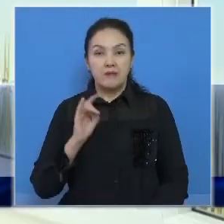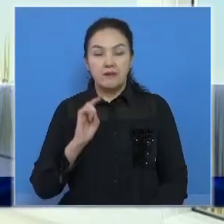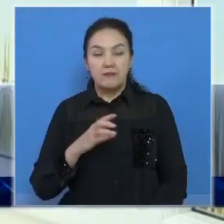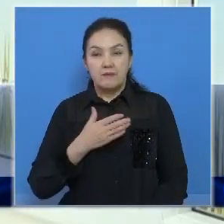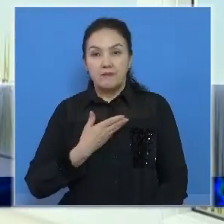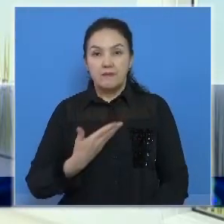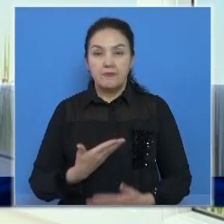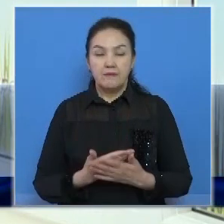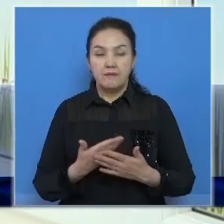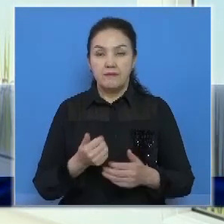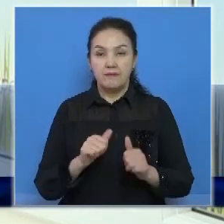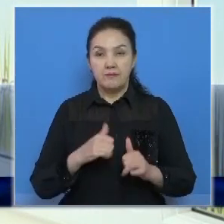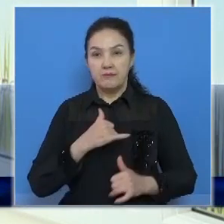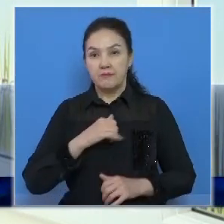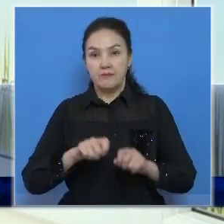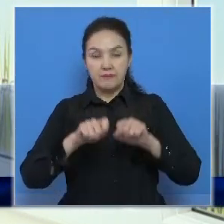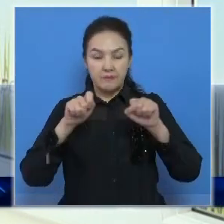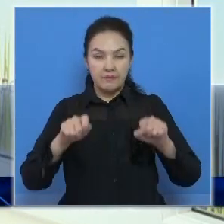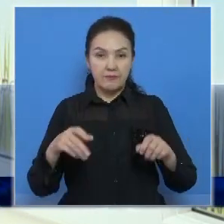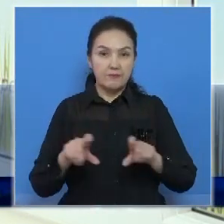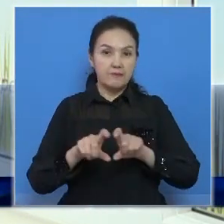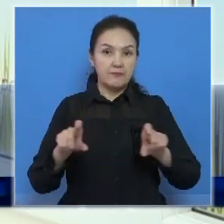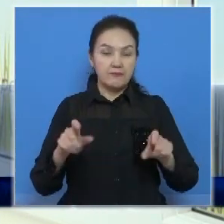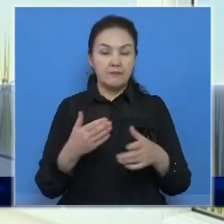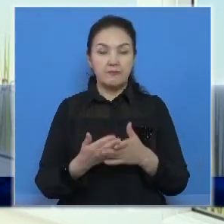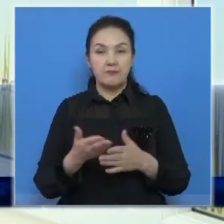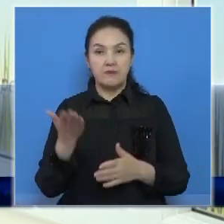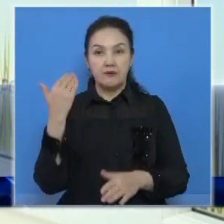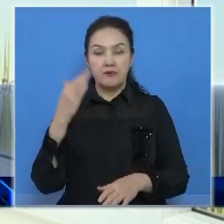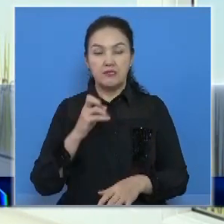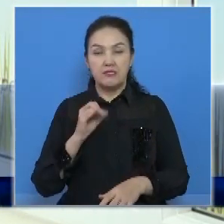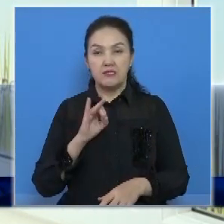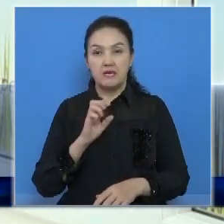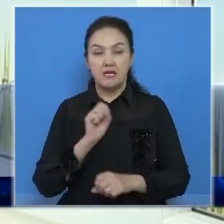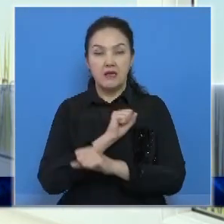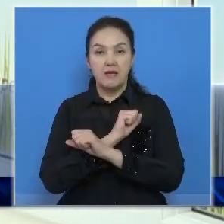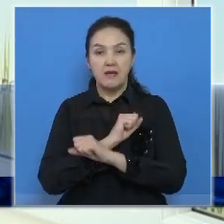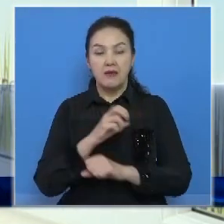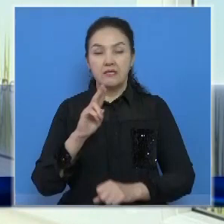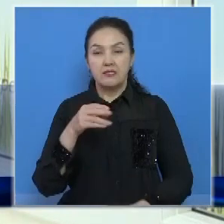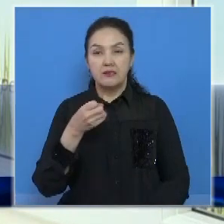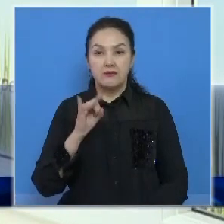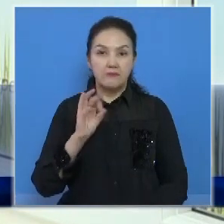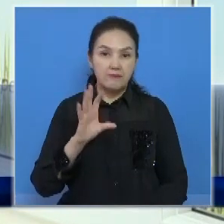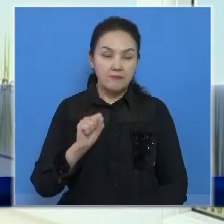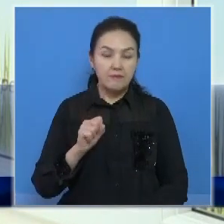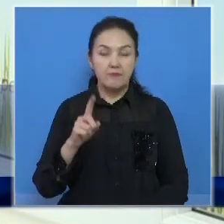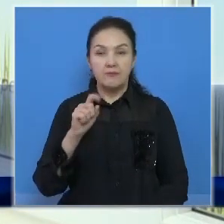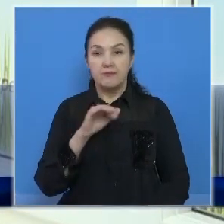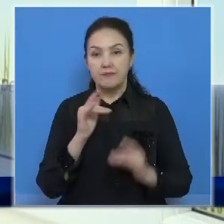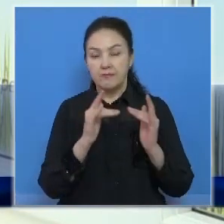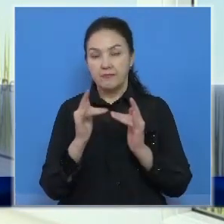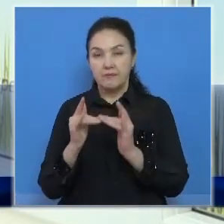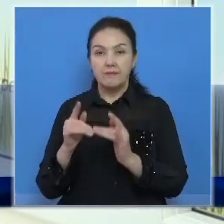открыли реабилитационное отделение на базе нашей бывшей санатории «Чайка». Пожалуйста, 100 коек. В течение